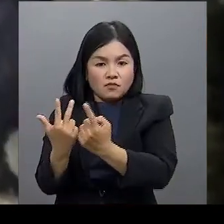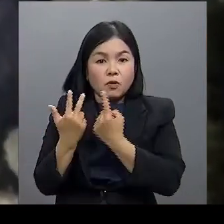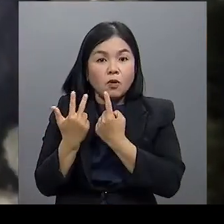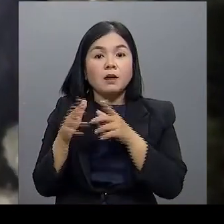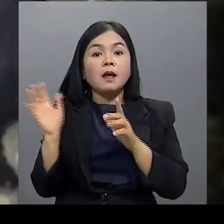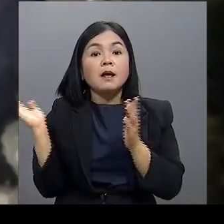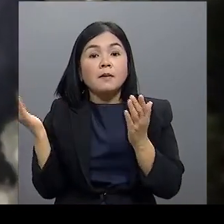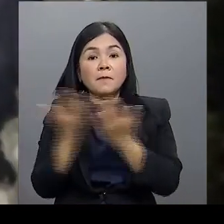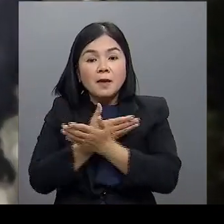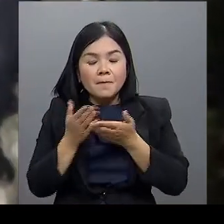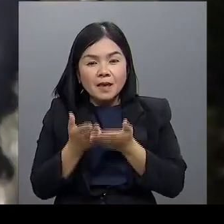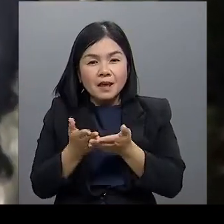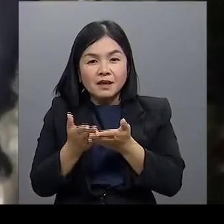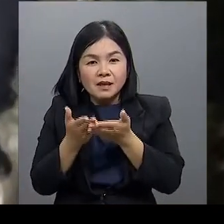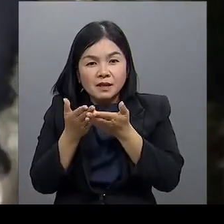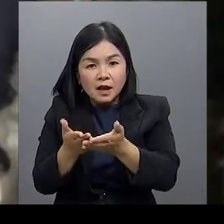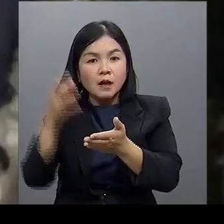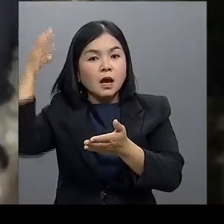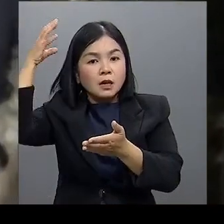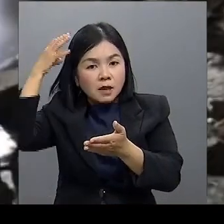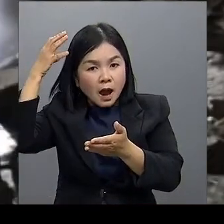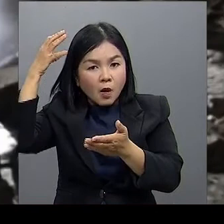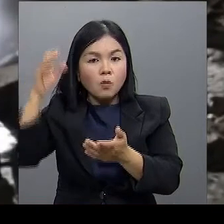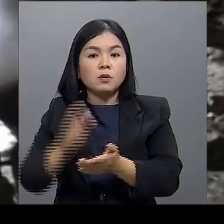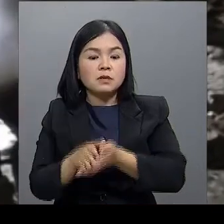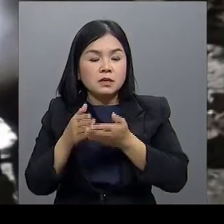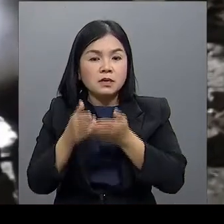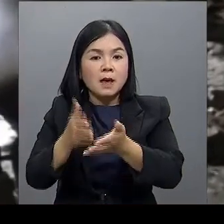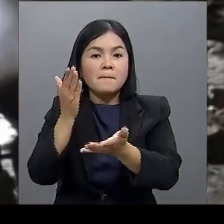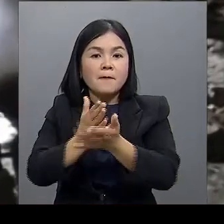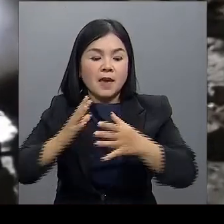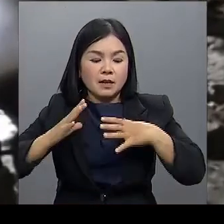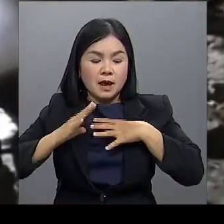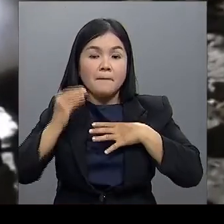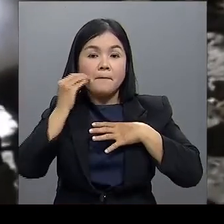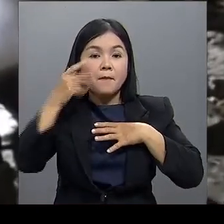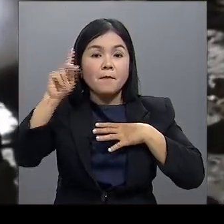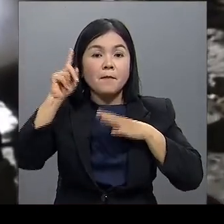งจากประเทศลาวไปเทียบท่าที่จุดจอดเรือที่บ้านป่าสักหางเวียงเจ้าหน้า